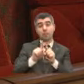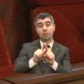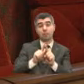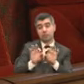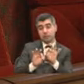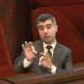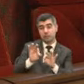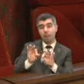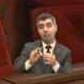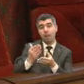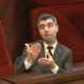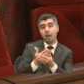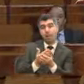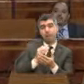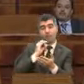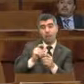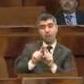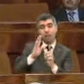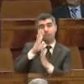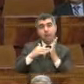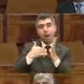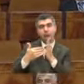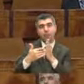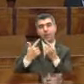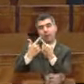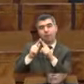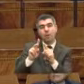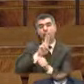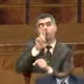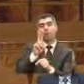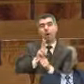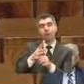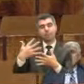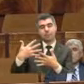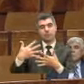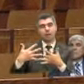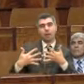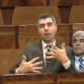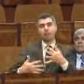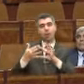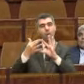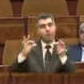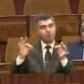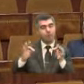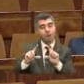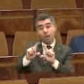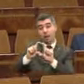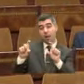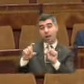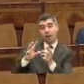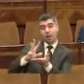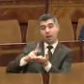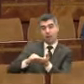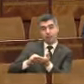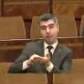المعتمدة من أجل استفادة من هذا البرنامج تطرح العديد من التساؤلات، وخصوصا فيما يخص بطاقة رماد. كيف نوازي